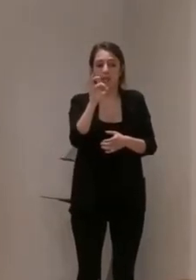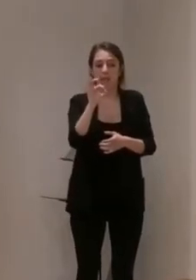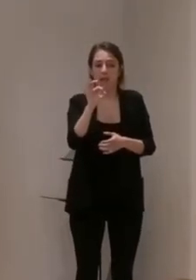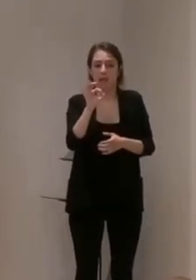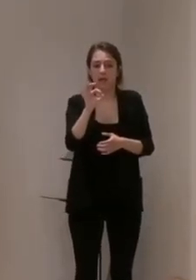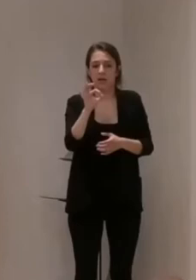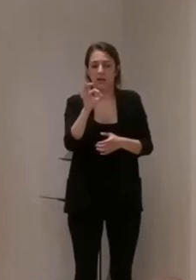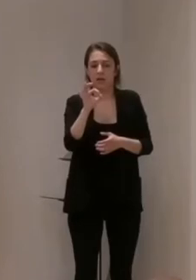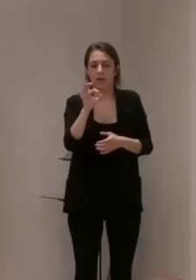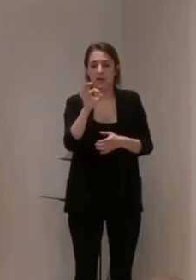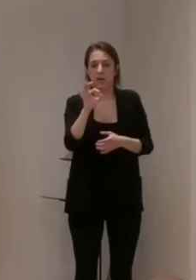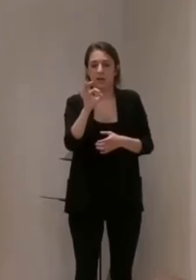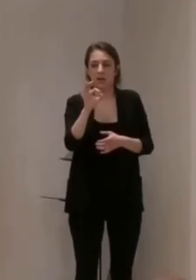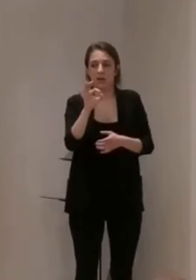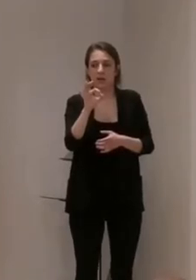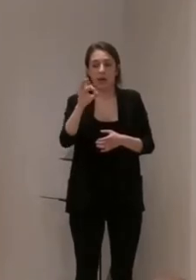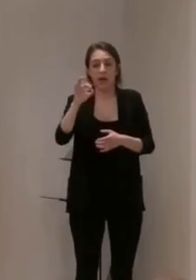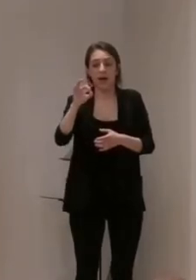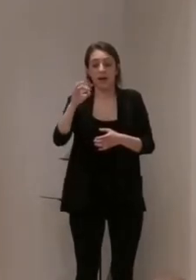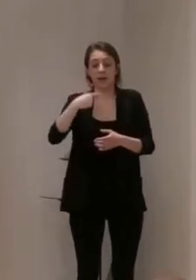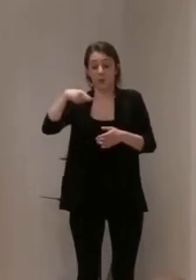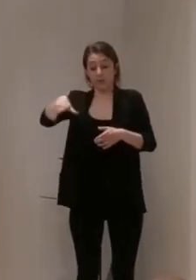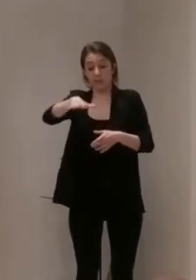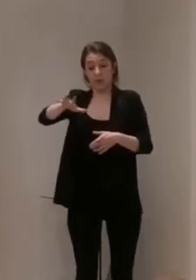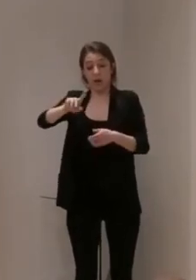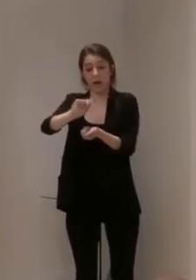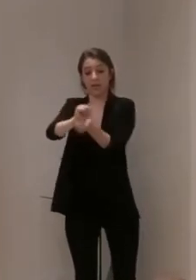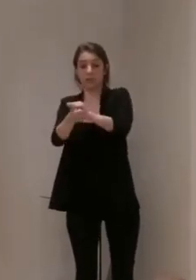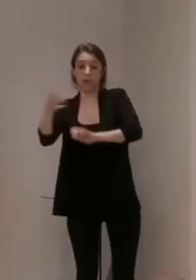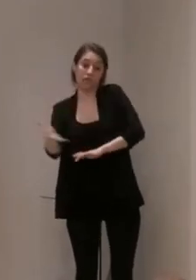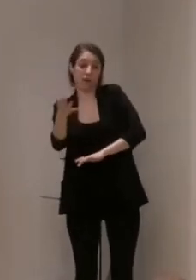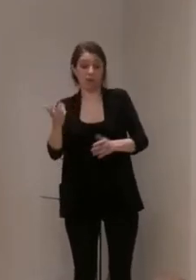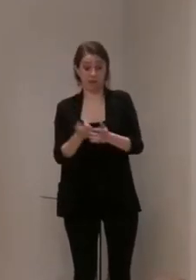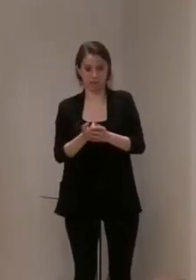van dir, fotem una fàbrica i això, i que no em quedi res. Per tant,